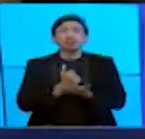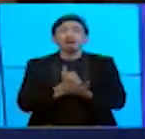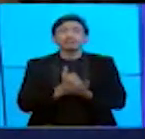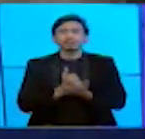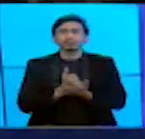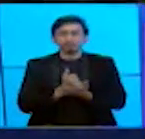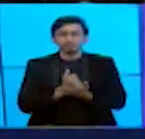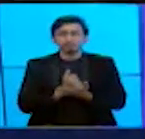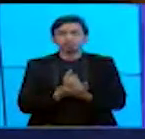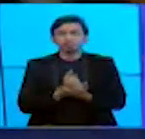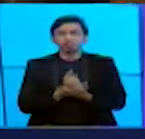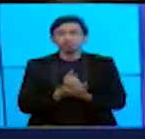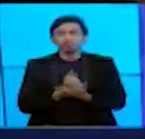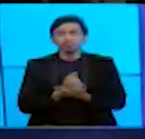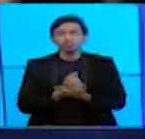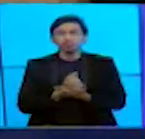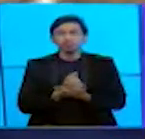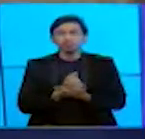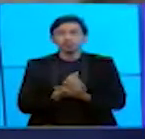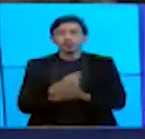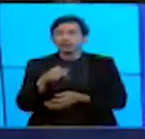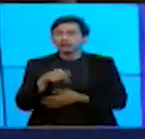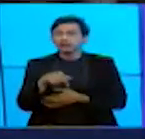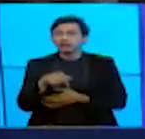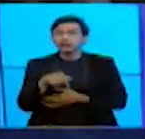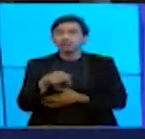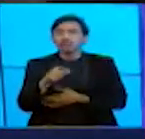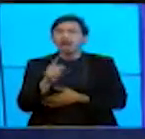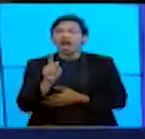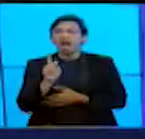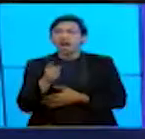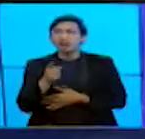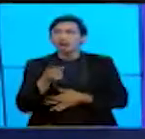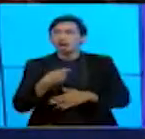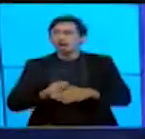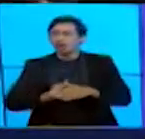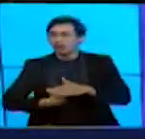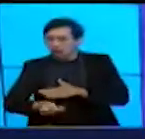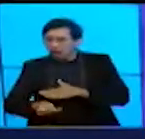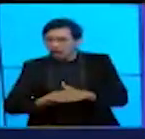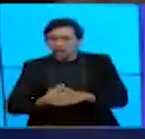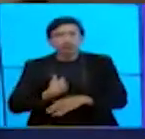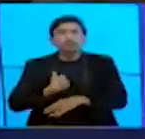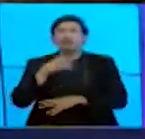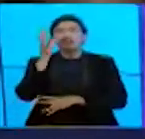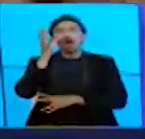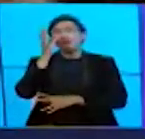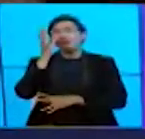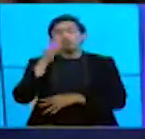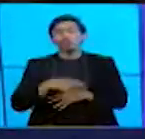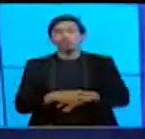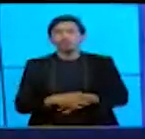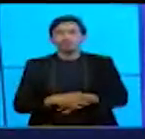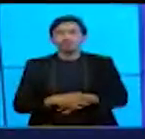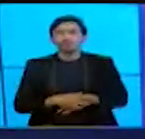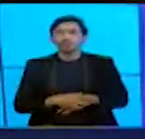Edi itu melakukan transaksi tanpa sepengetahuan saya, ya. Itu aja. Sama sekali tidak tahu, demi Allah.